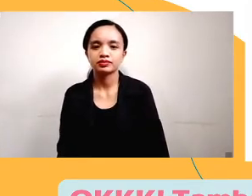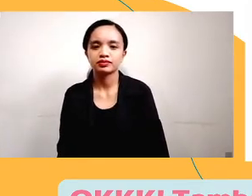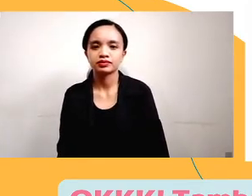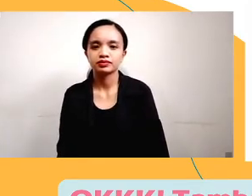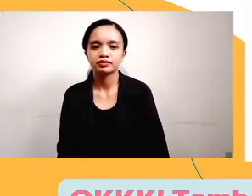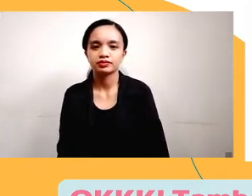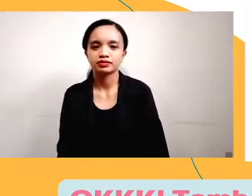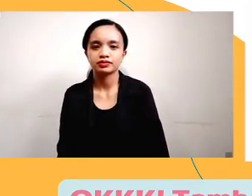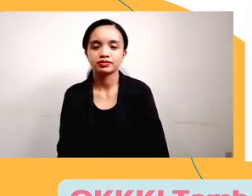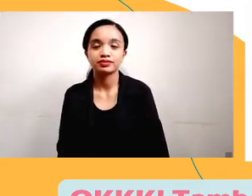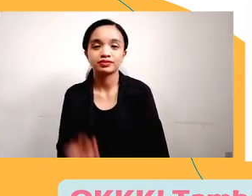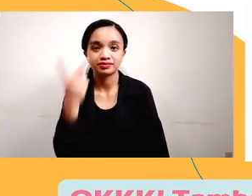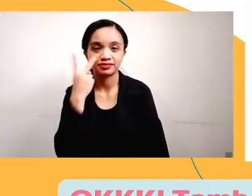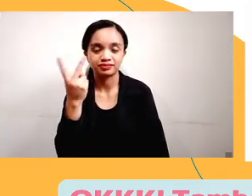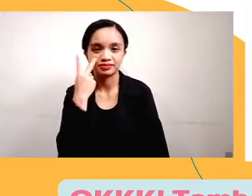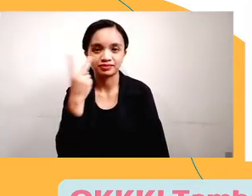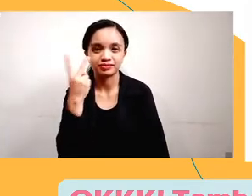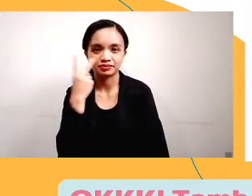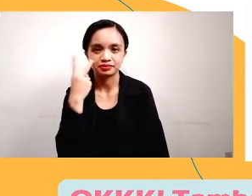Feet in parallel position.